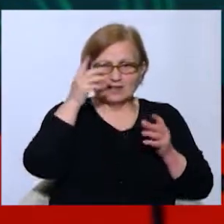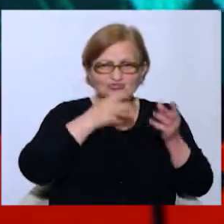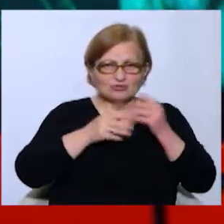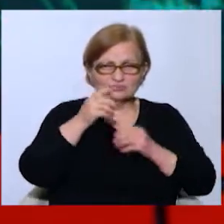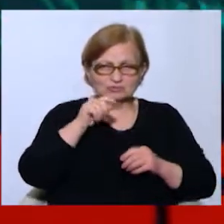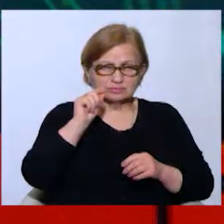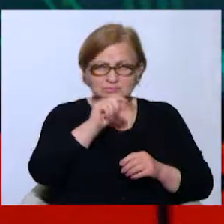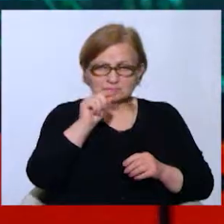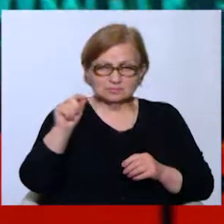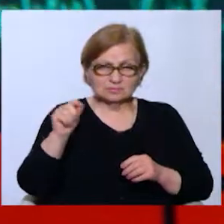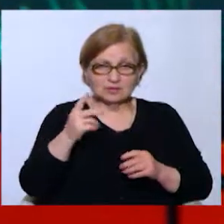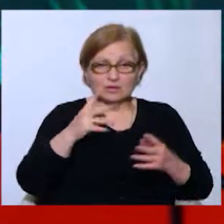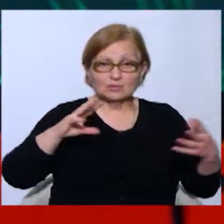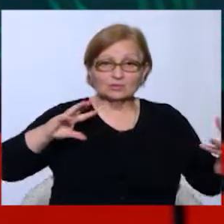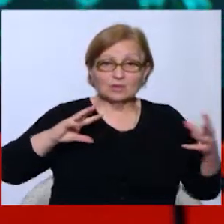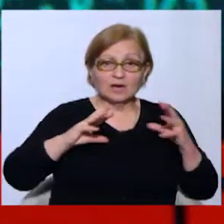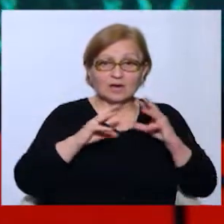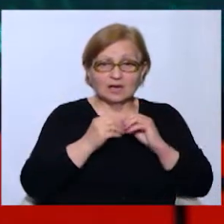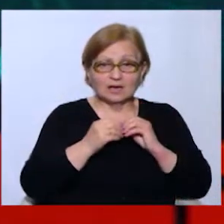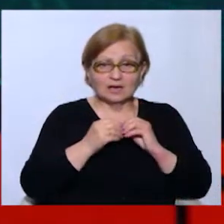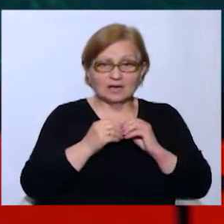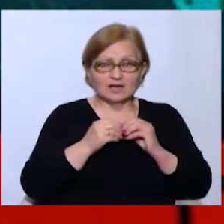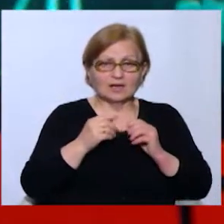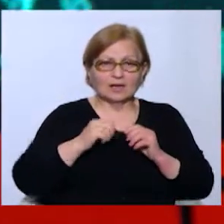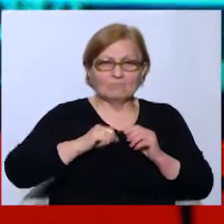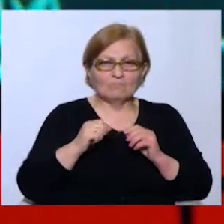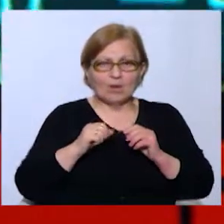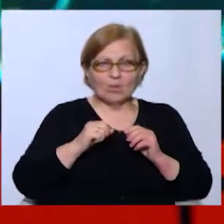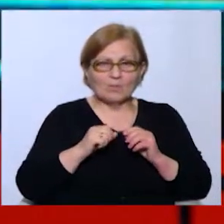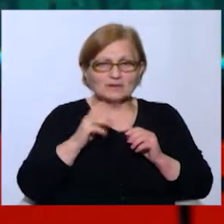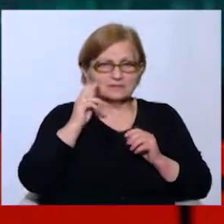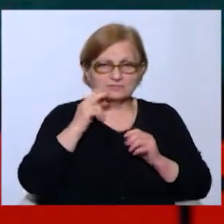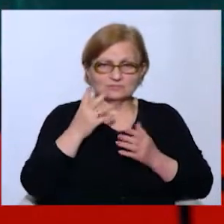რომ გამოვიდეს ჯამში 10. მეგობარი რიცხვები უნდა ვიპოვო.